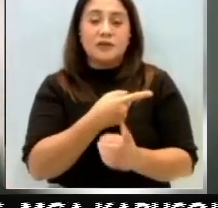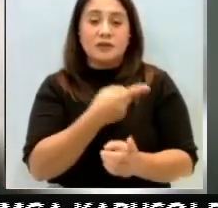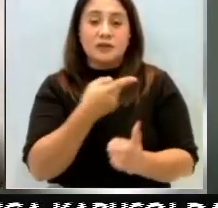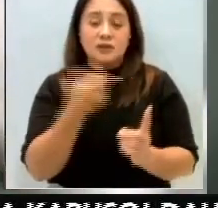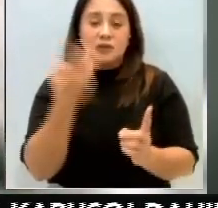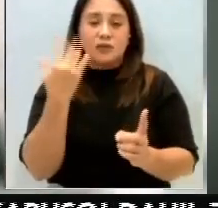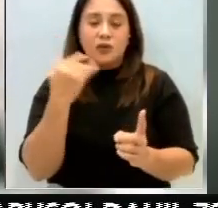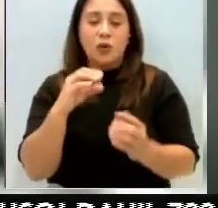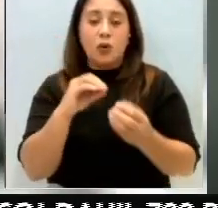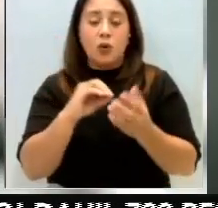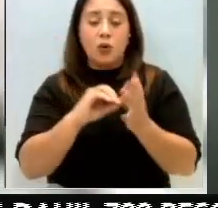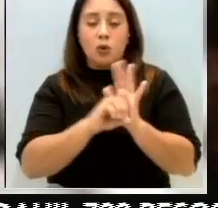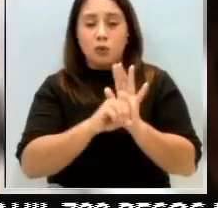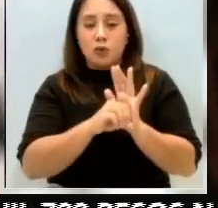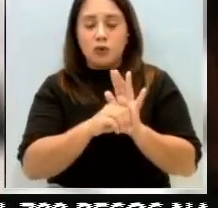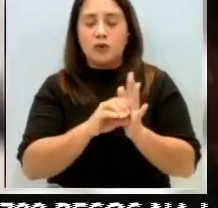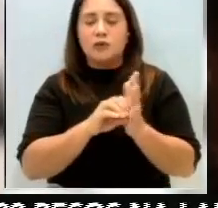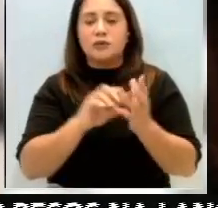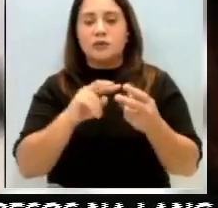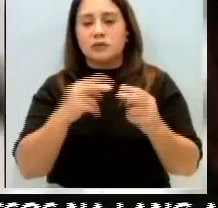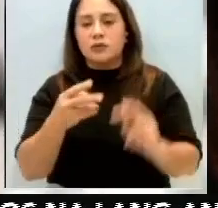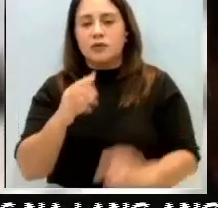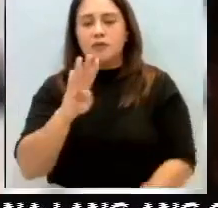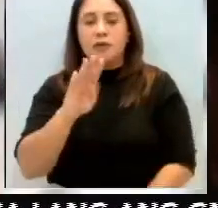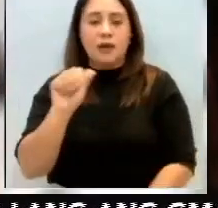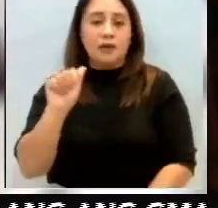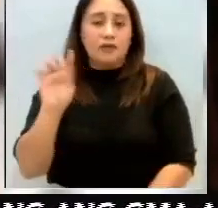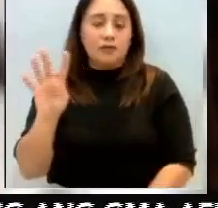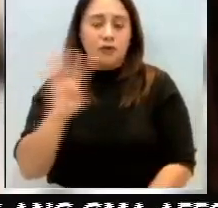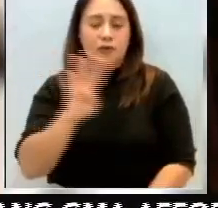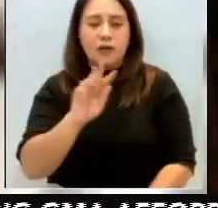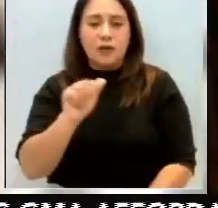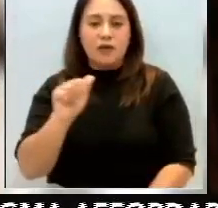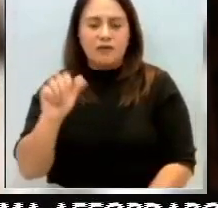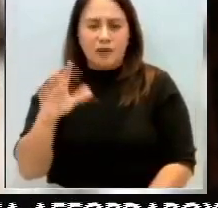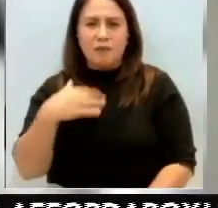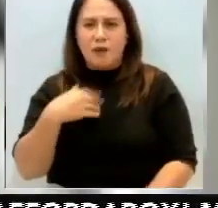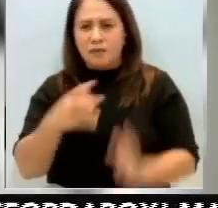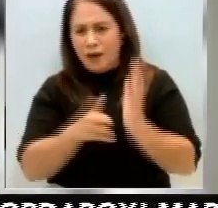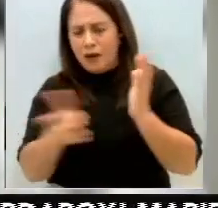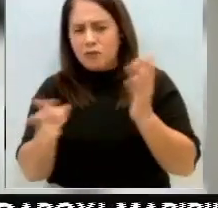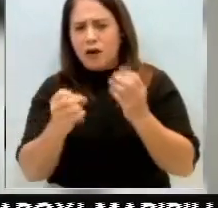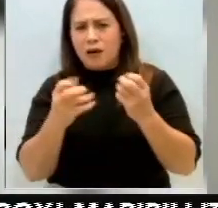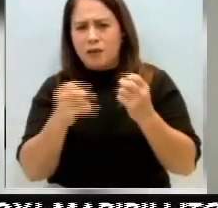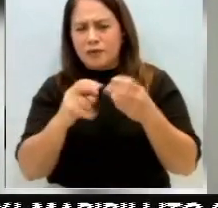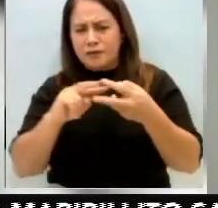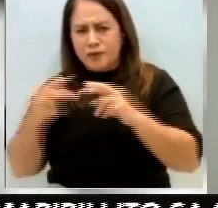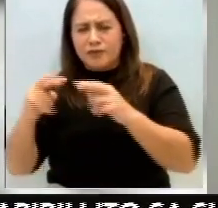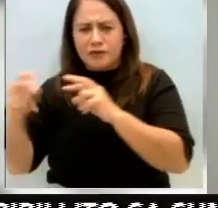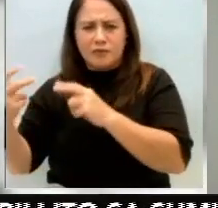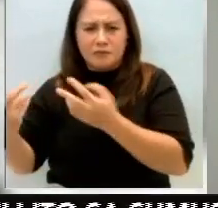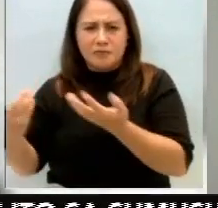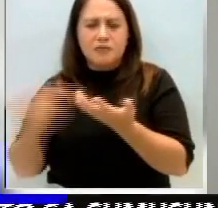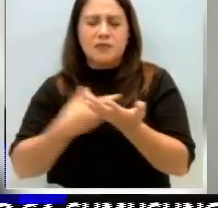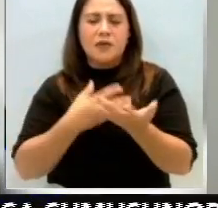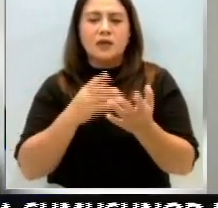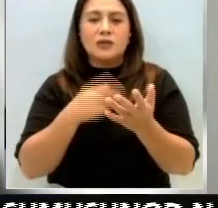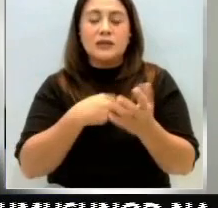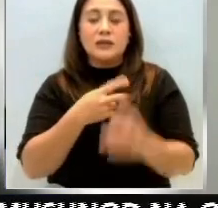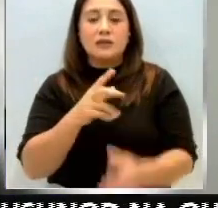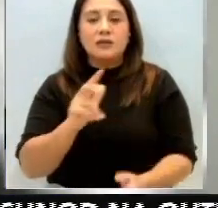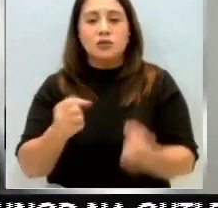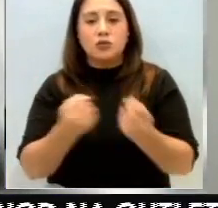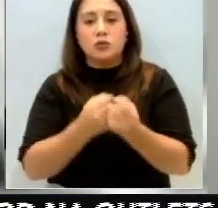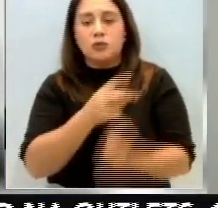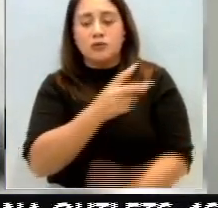subvariants BA4 at BA5 na nagsanga na sa iba pang mga subvariant ayon sa mga pag-aaral. It is a booster shot that strengthens